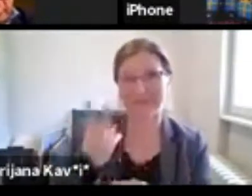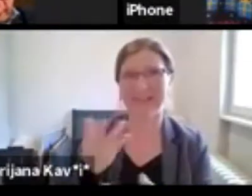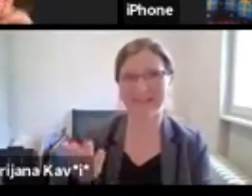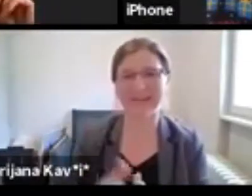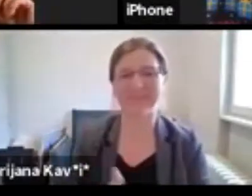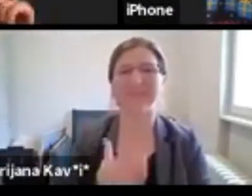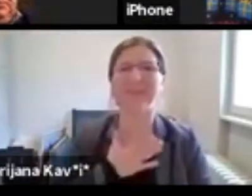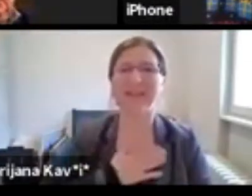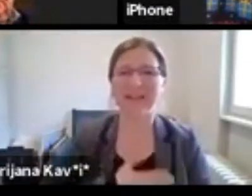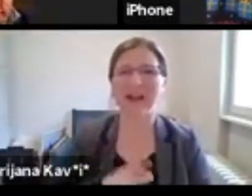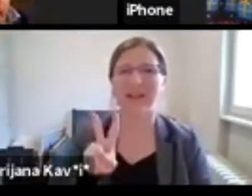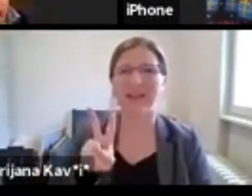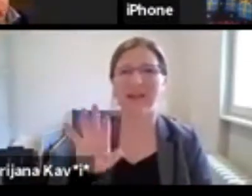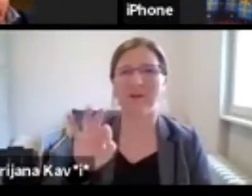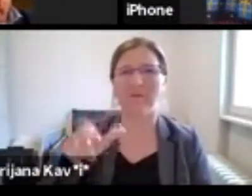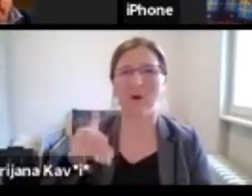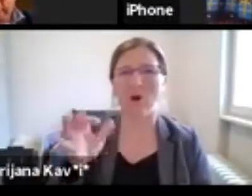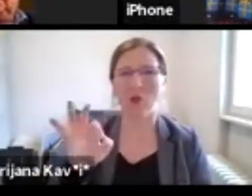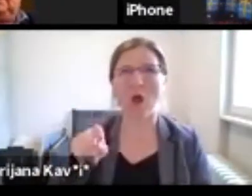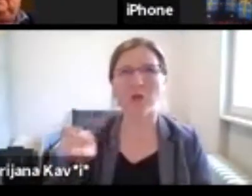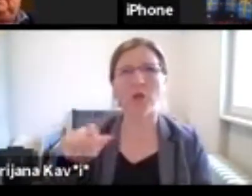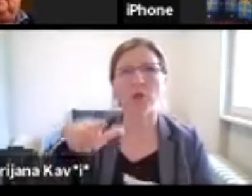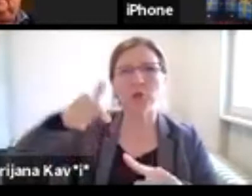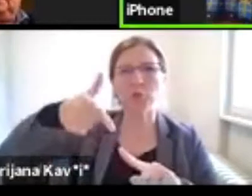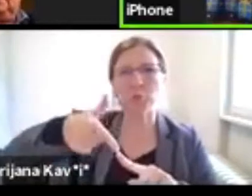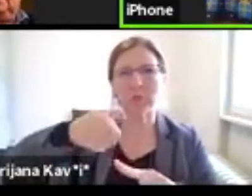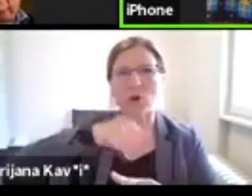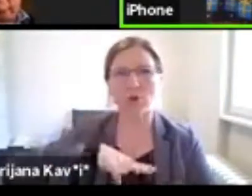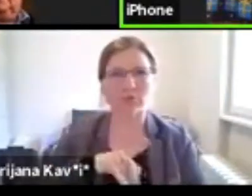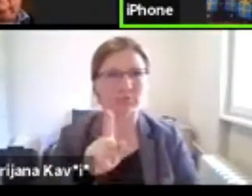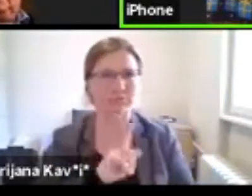Dragi Vojo, ali tebi je ovo drugi rođendan. Ne, prvi.